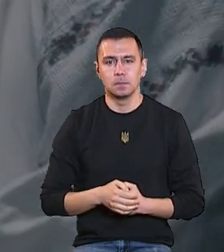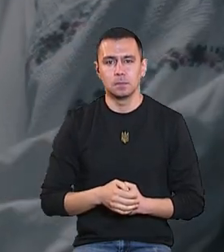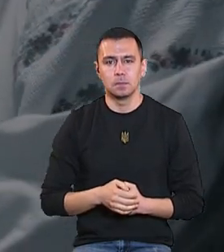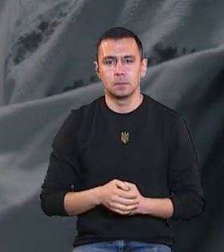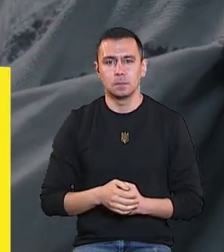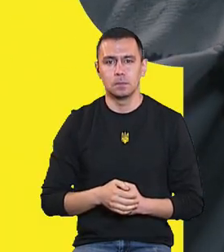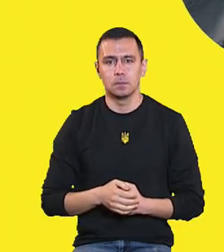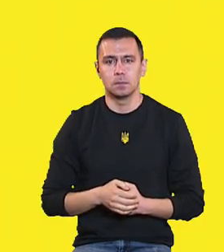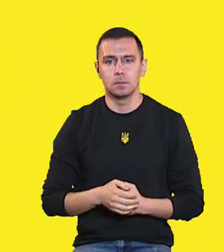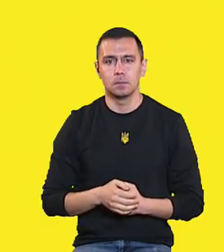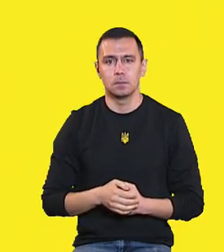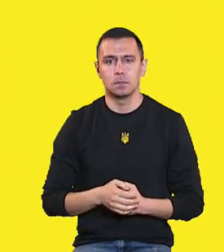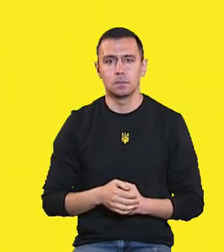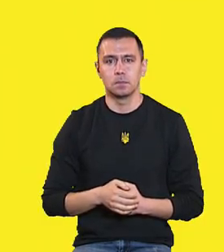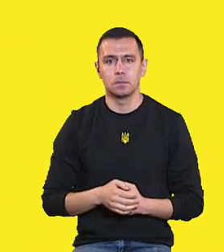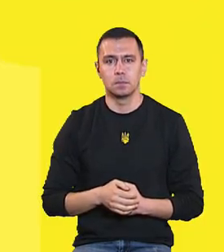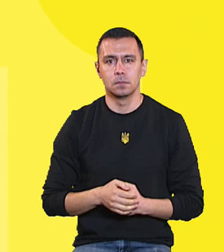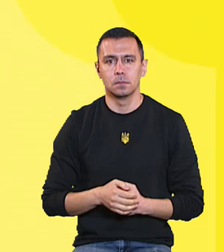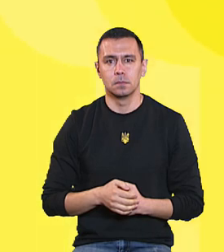Хмельницький.